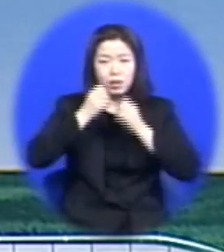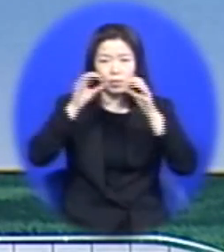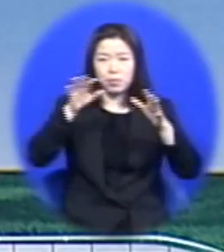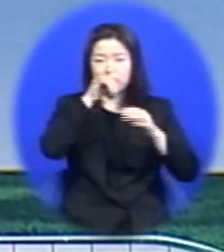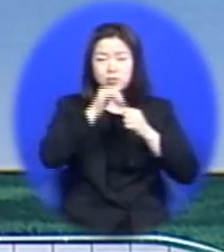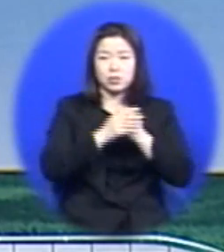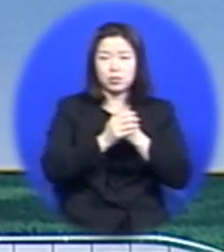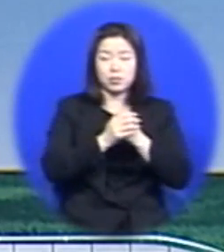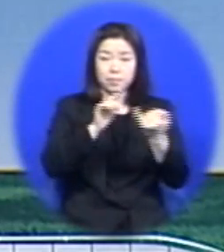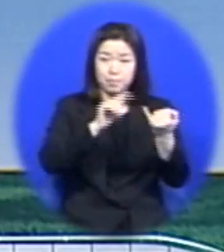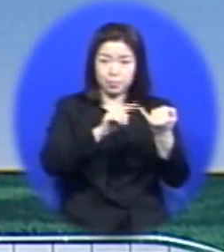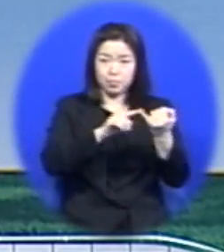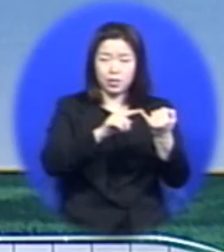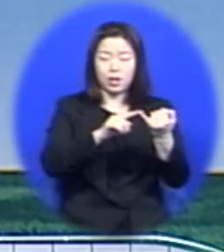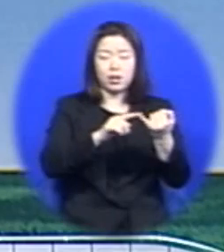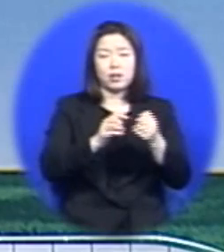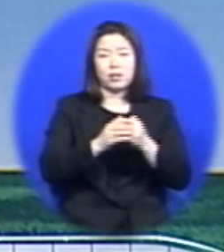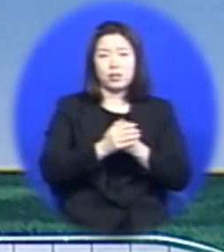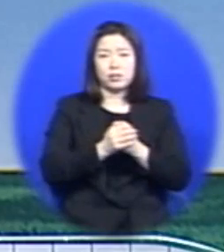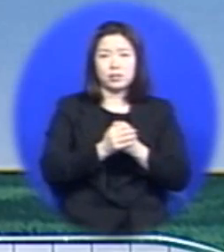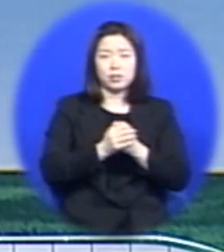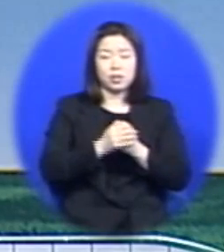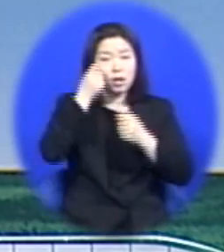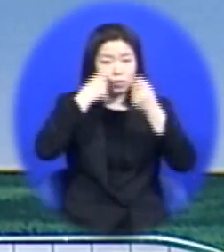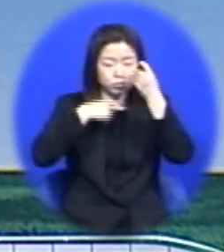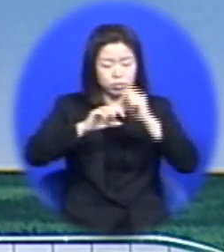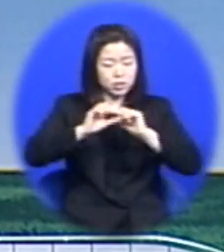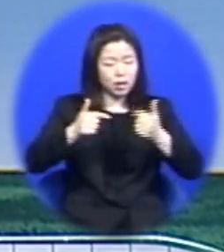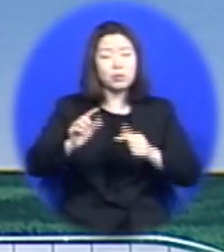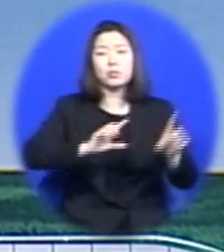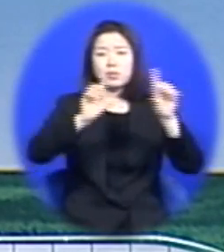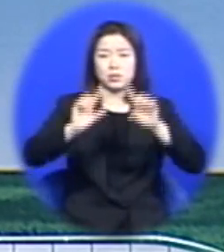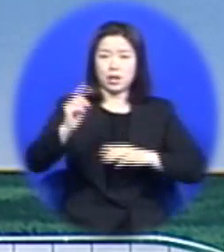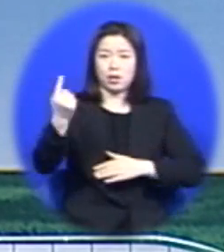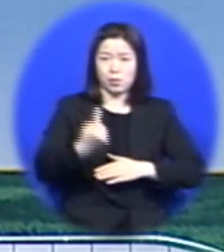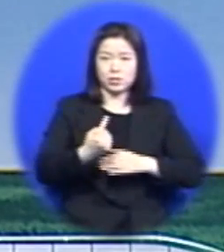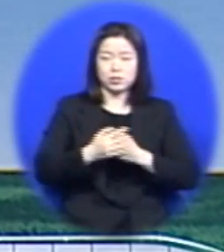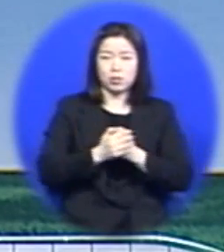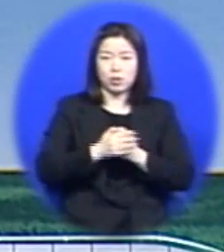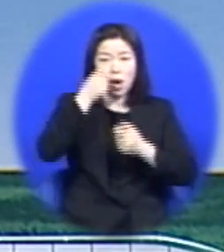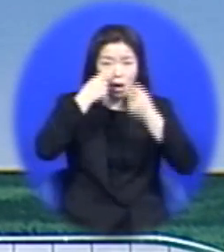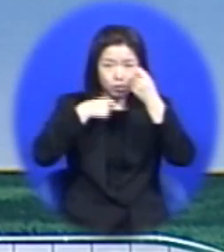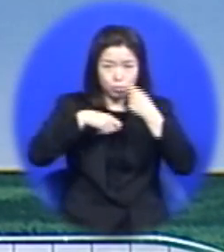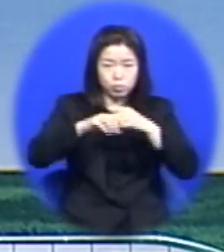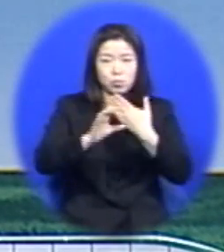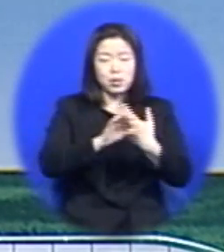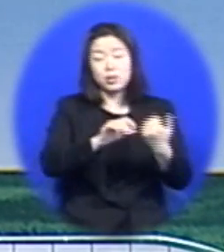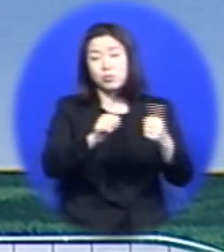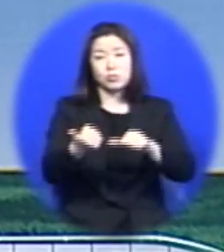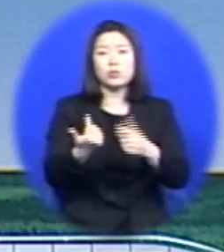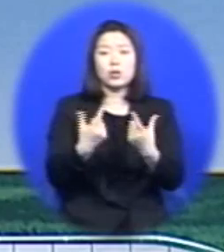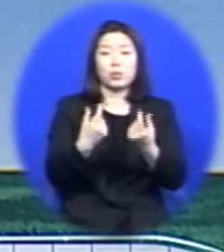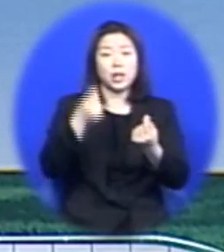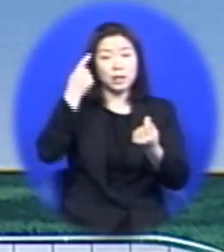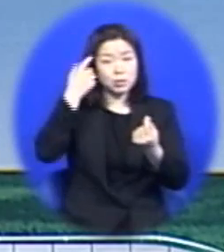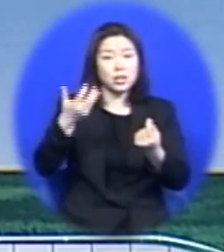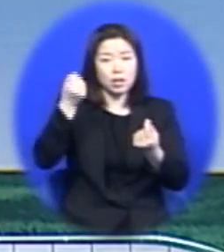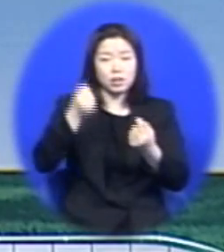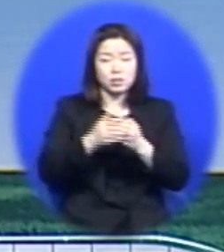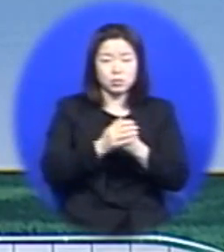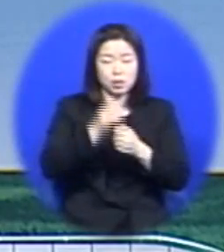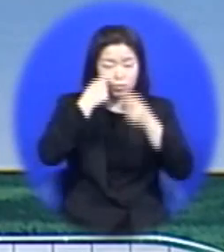그는, 스데바니는 울지 않고 살았습니다. 울면 죽는 거예요.